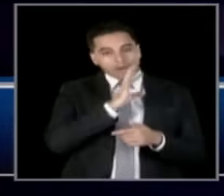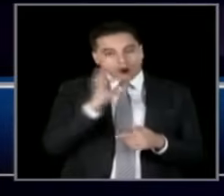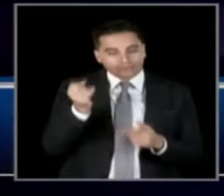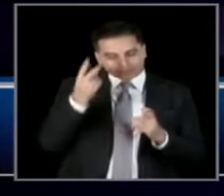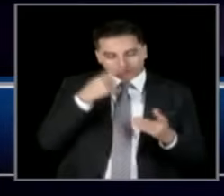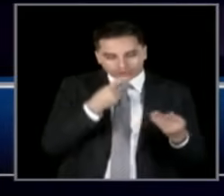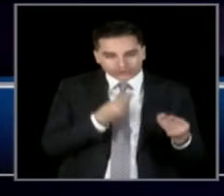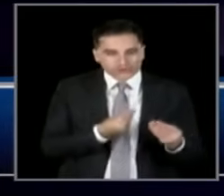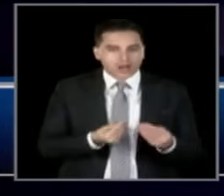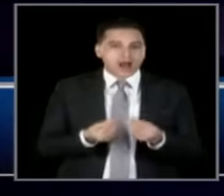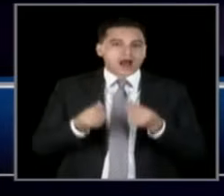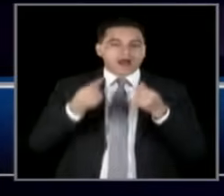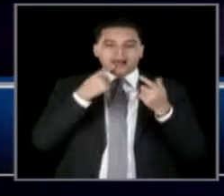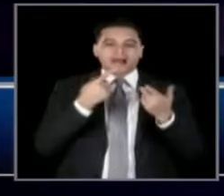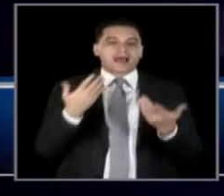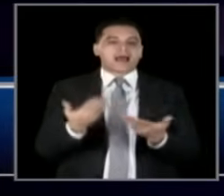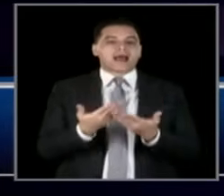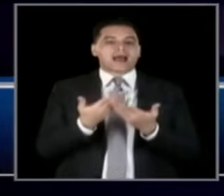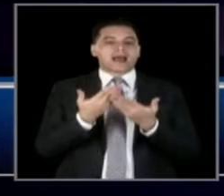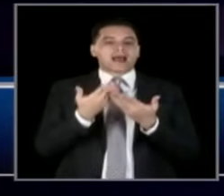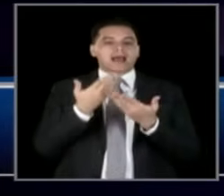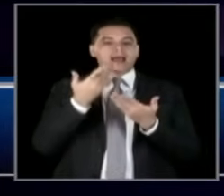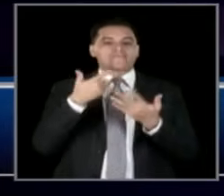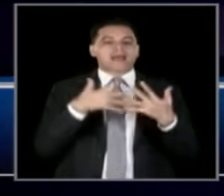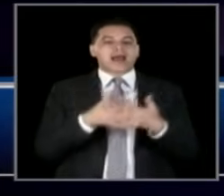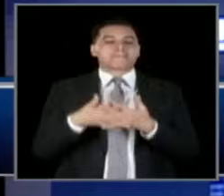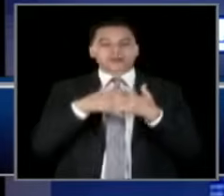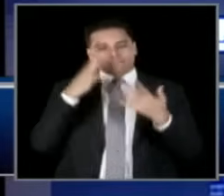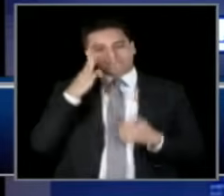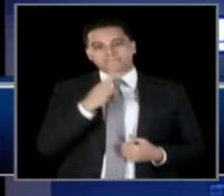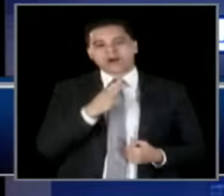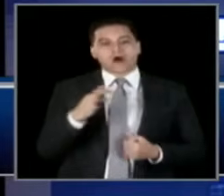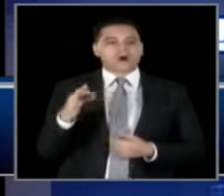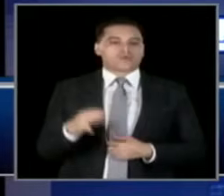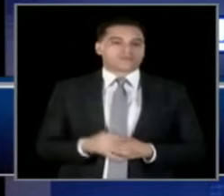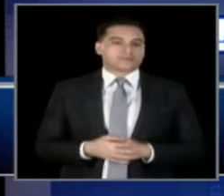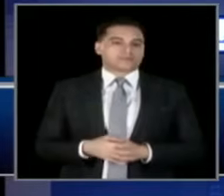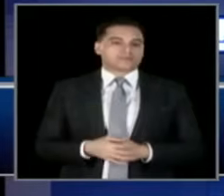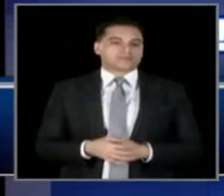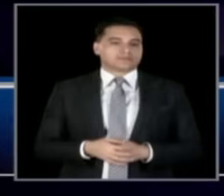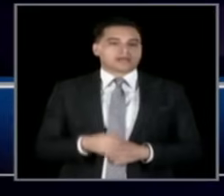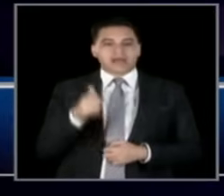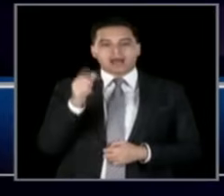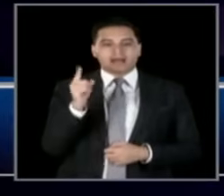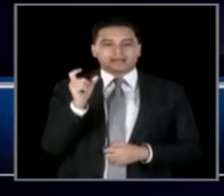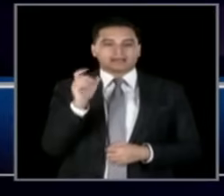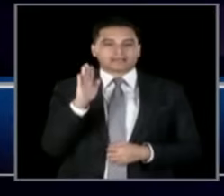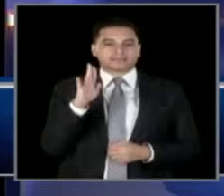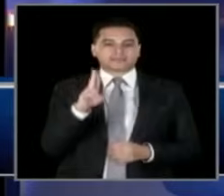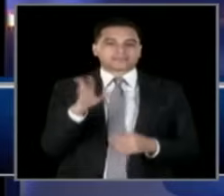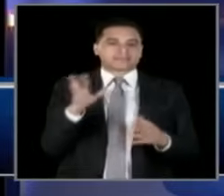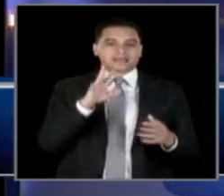شعراء الحداثة في أمريكا ساعدتك على قد ما أقدر إرنست هيمنجواي دي إجابة